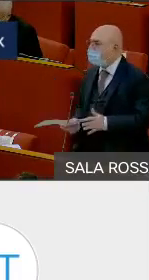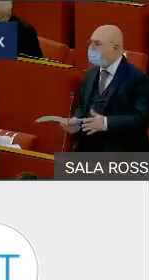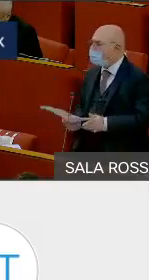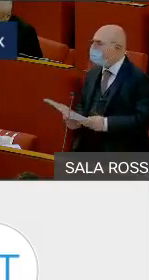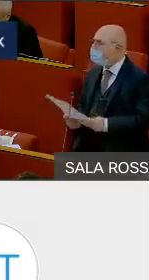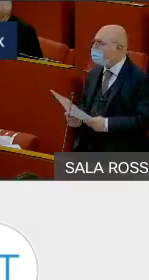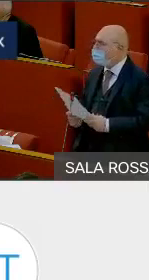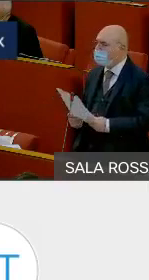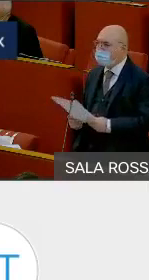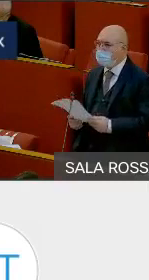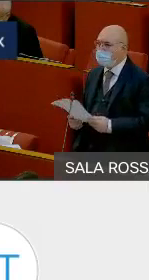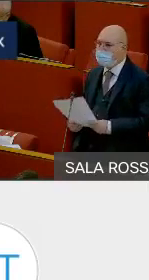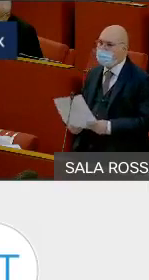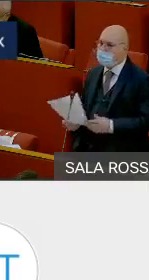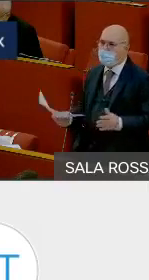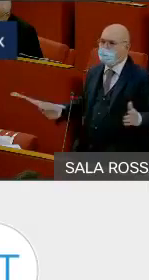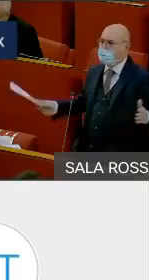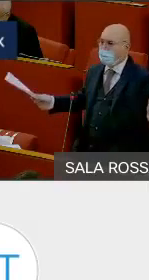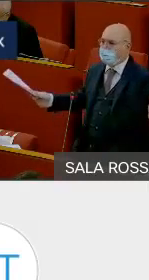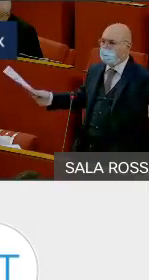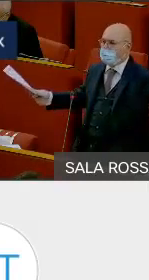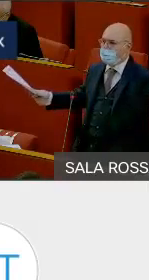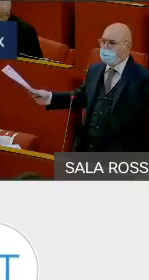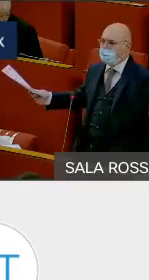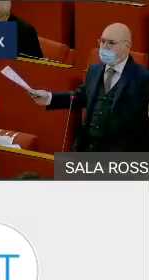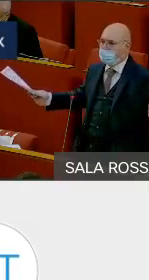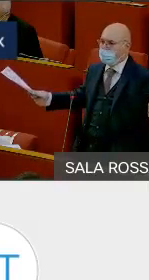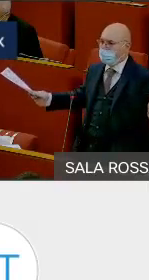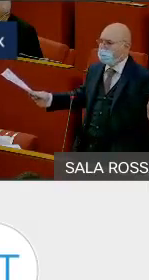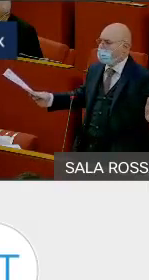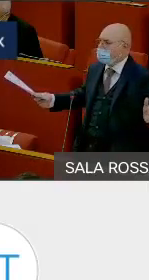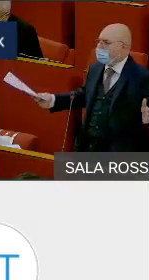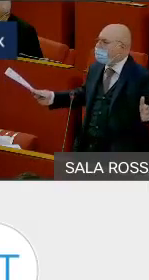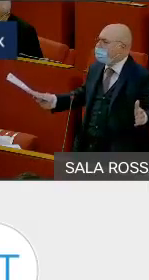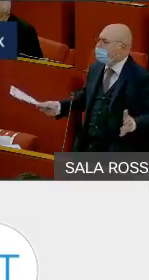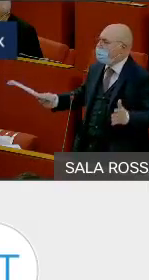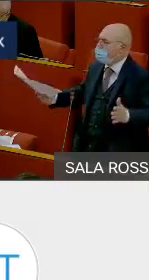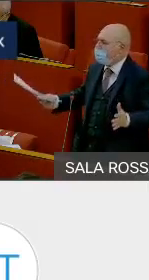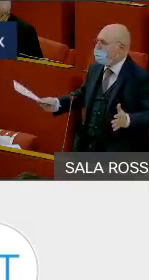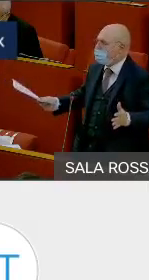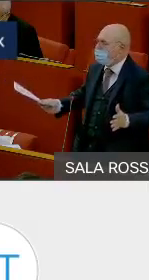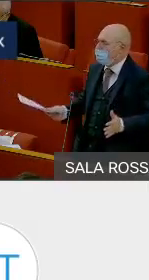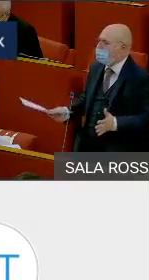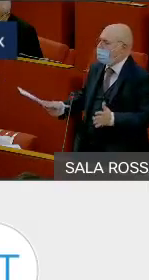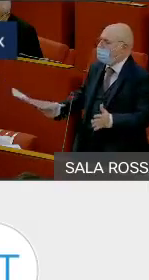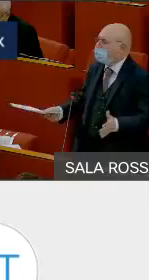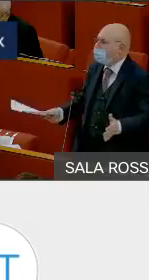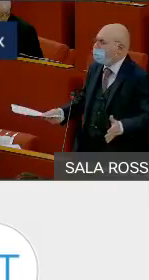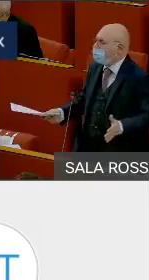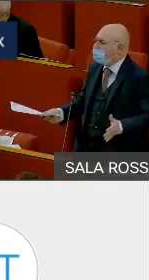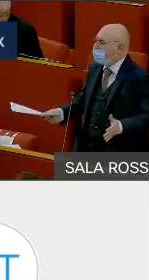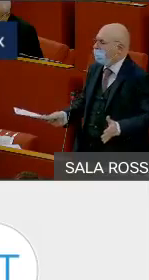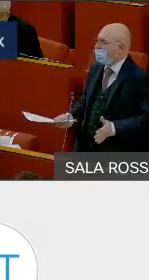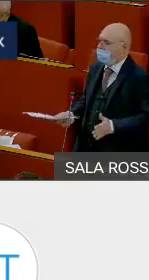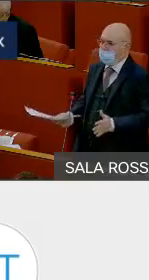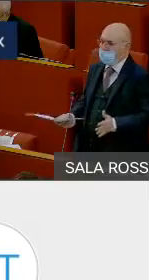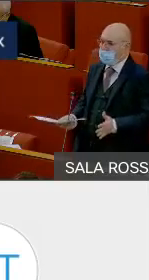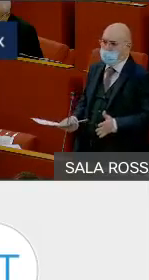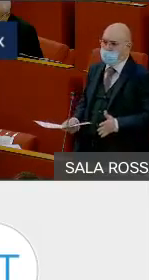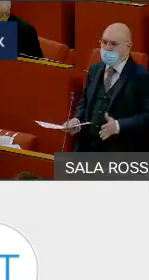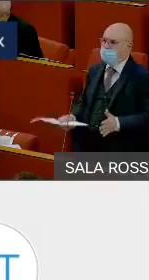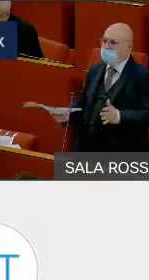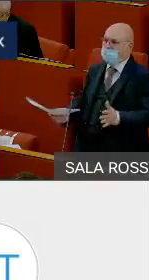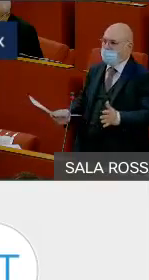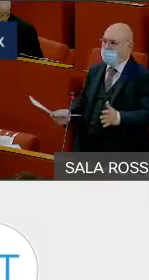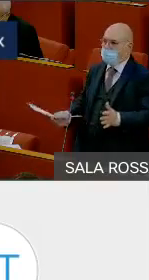garanzia fideiussoria pari almeno al valore dell'edificato perché se uno mi fa questa cosa qua poi dopo non coltiva io